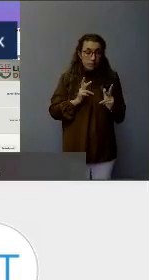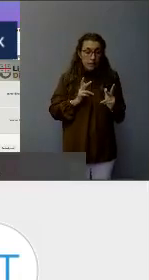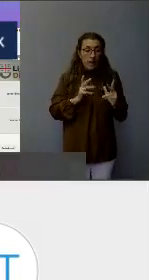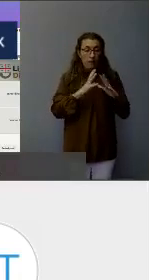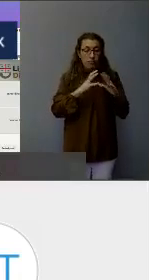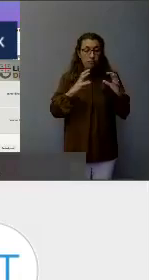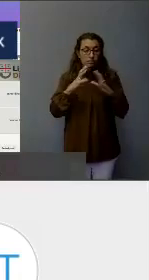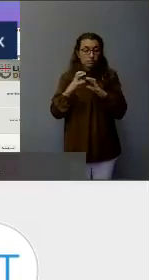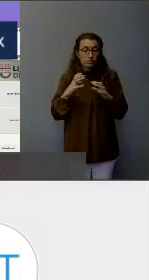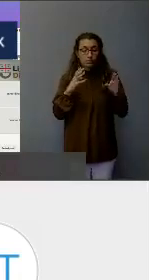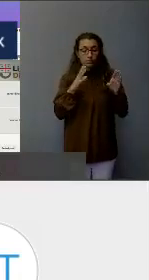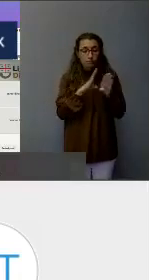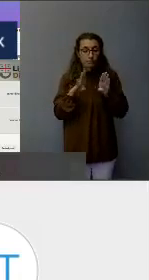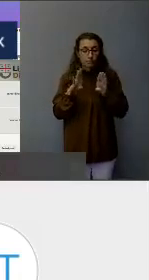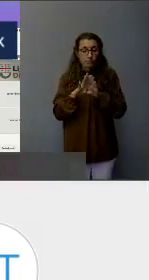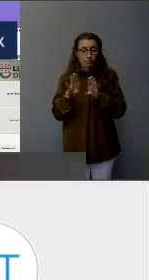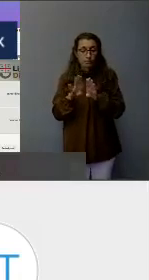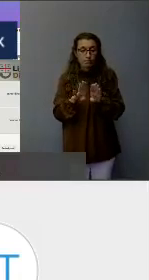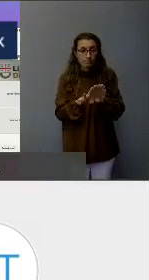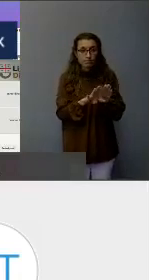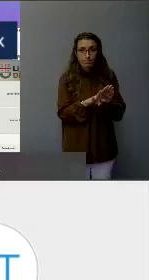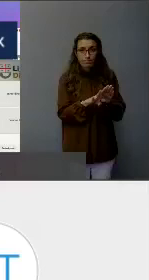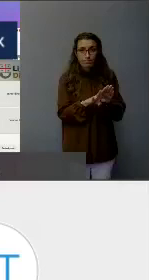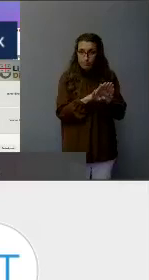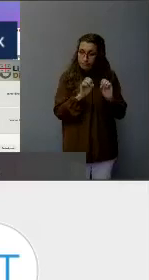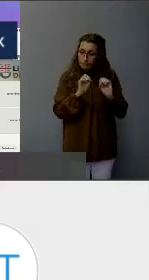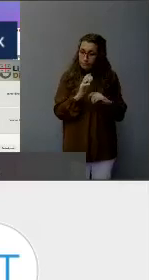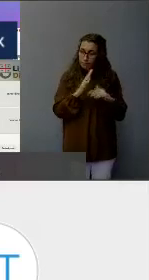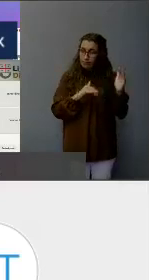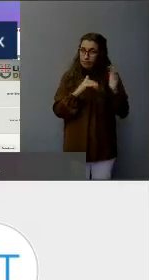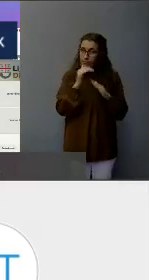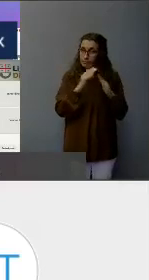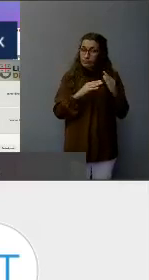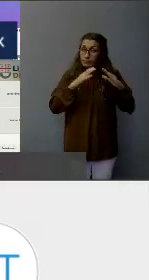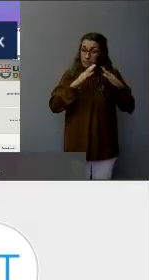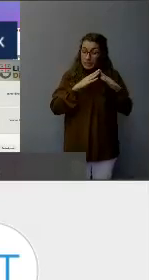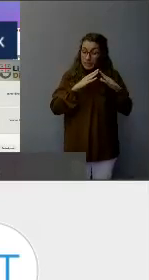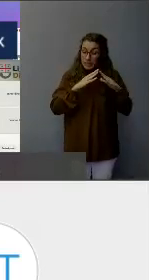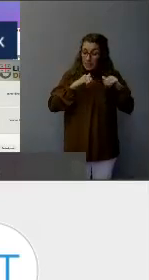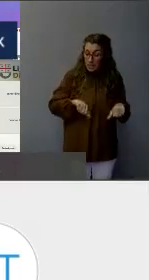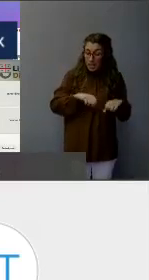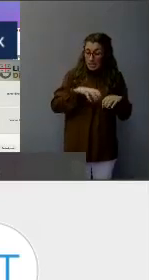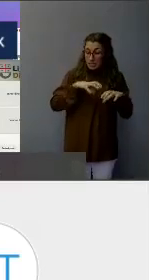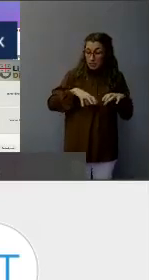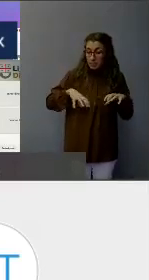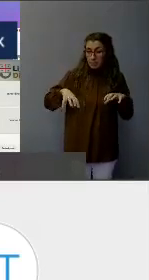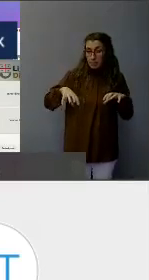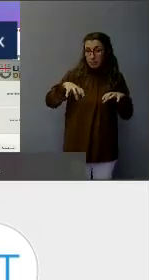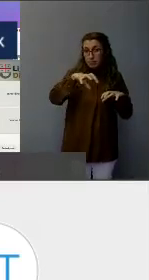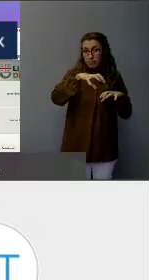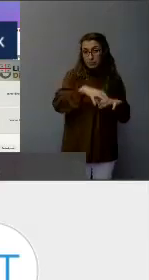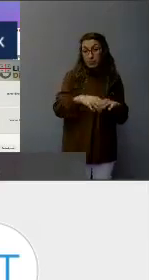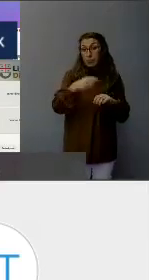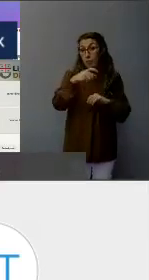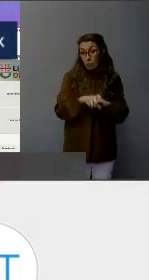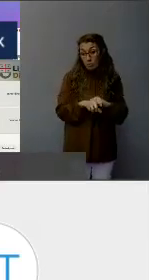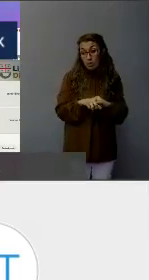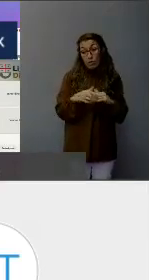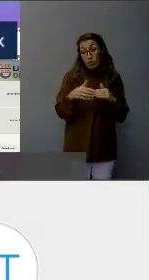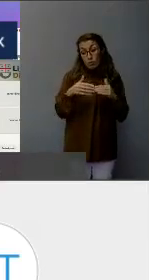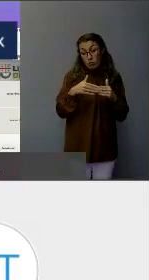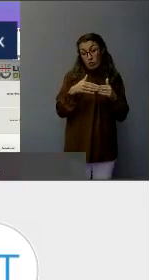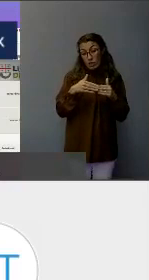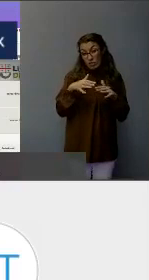ipotesi di realizzazione delle reti residenze anche perché non molto lontano qualche anno prima